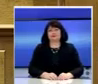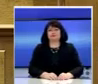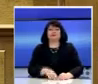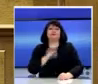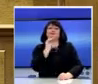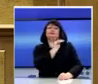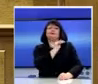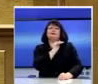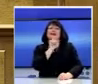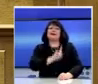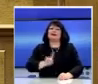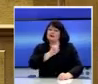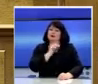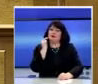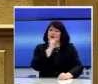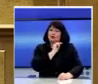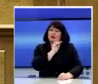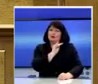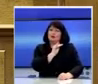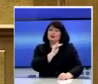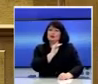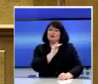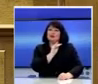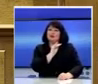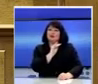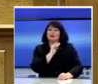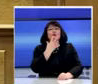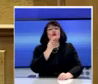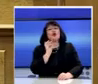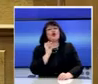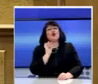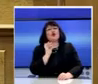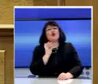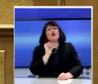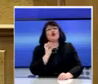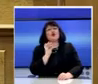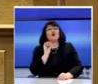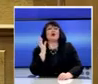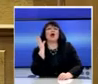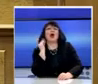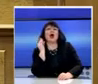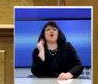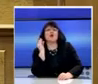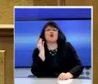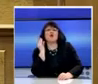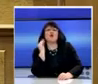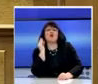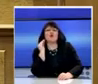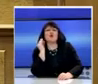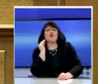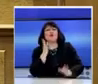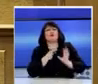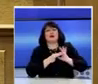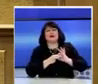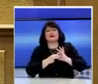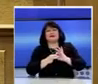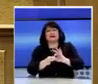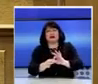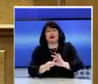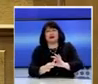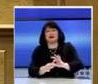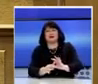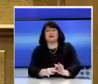Κύριε Μητσοτάκη, έχετε αναρωτηθεί επίσης γιατί σας ακούμε διαρκώς, γιατί διαρκώς